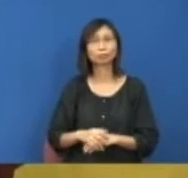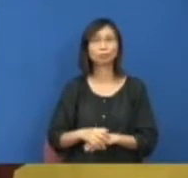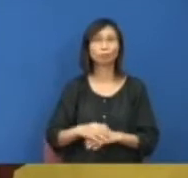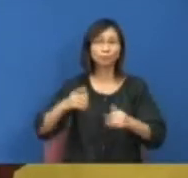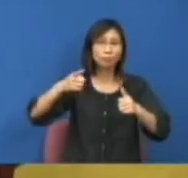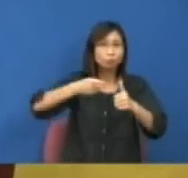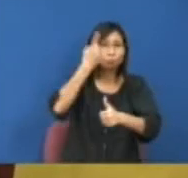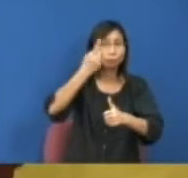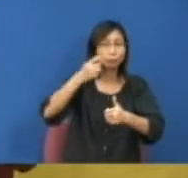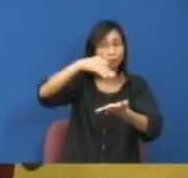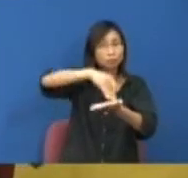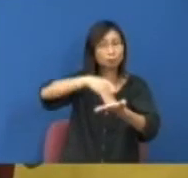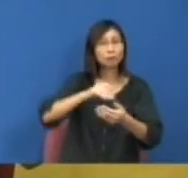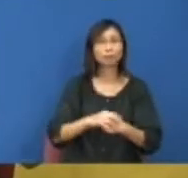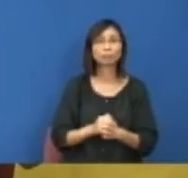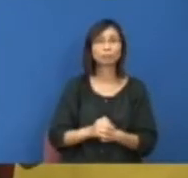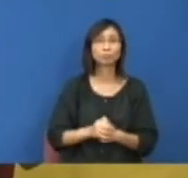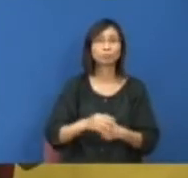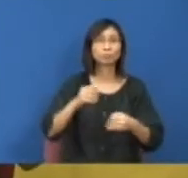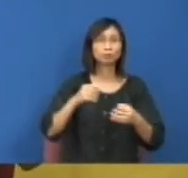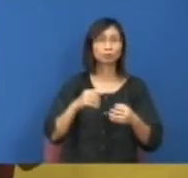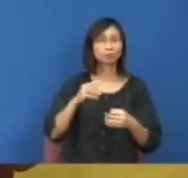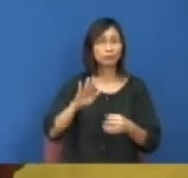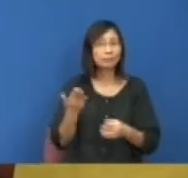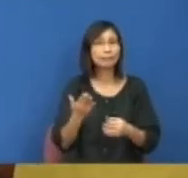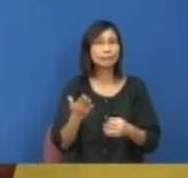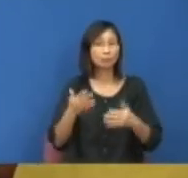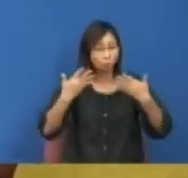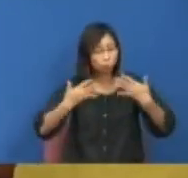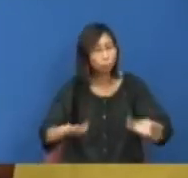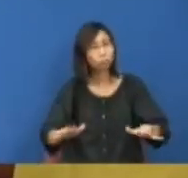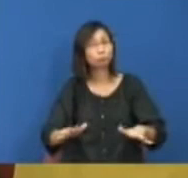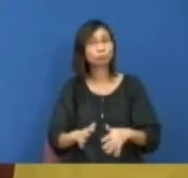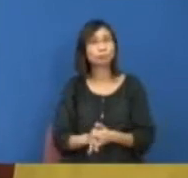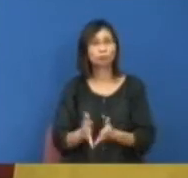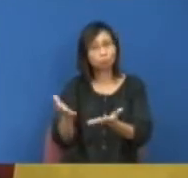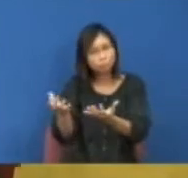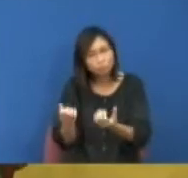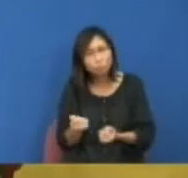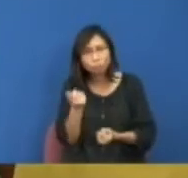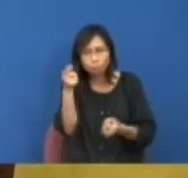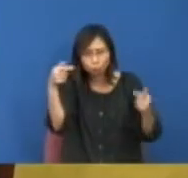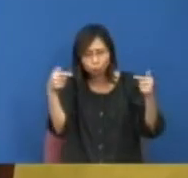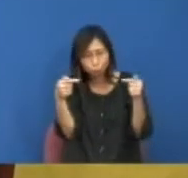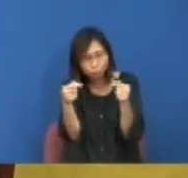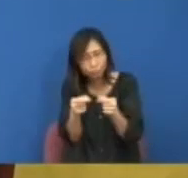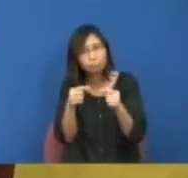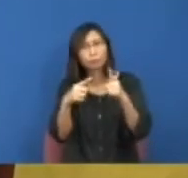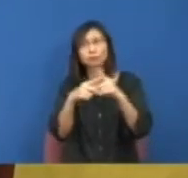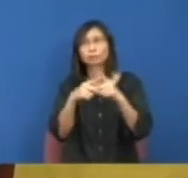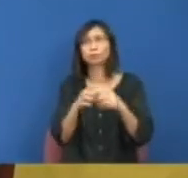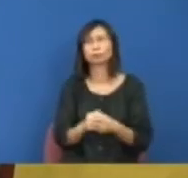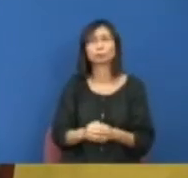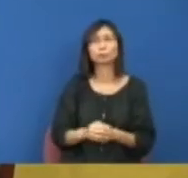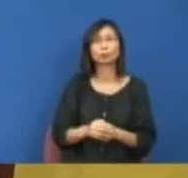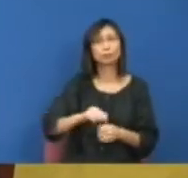後，無論是贏和輸，他是獲得最少叫利益的一班人，而是最早